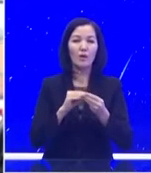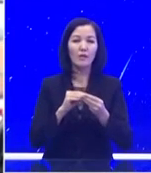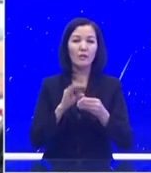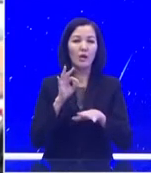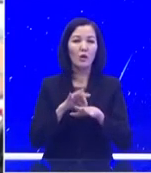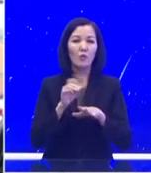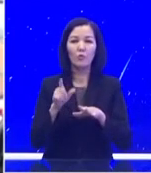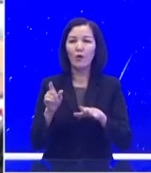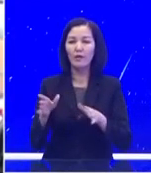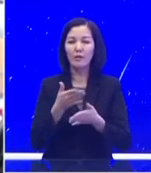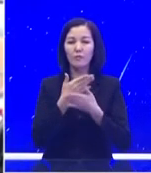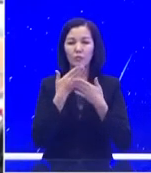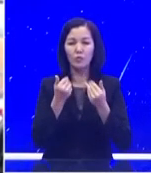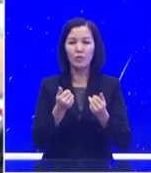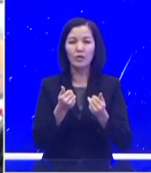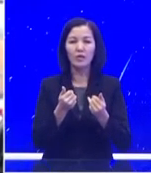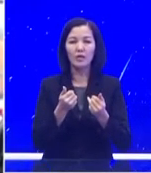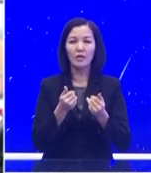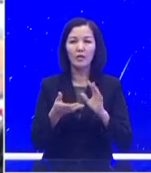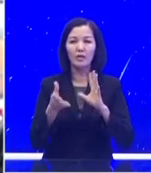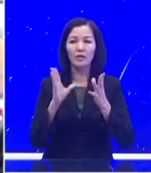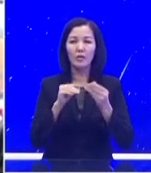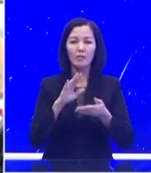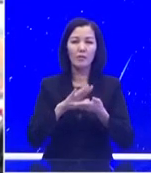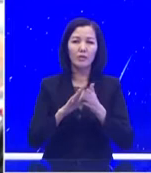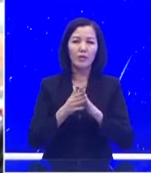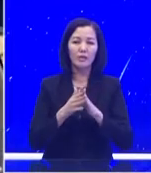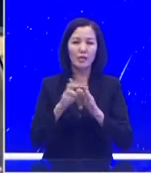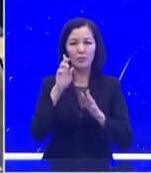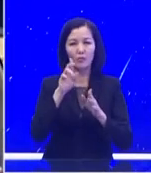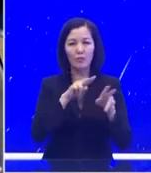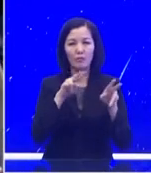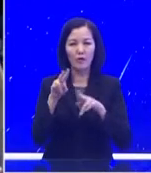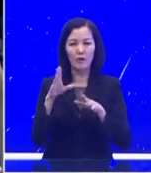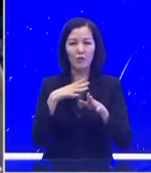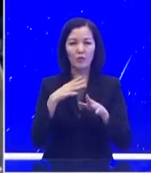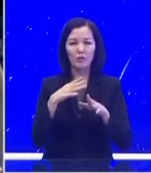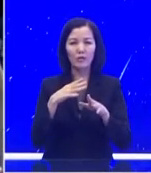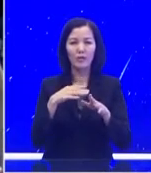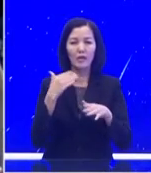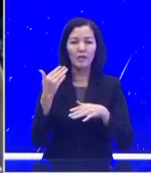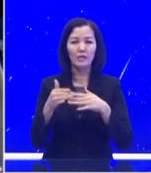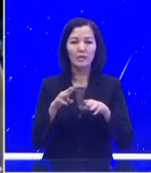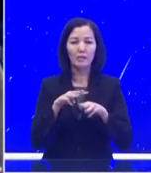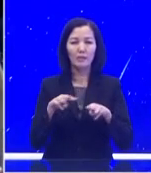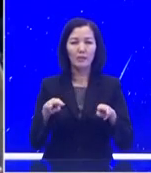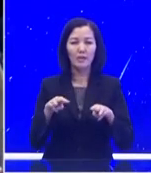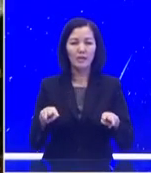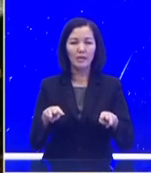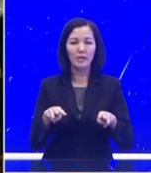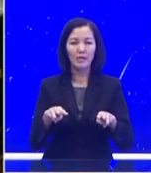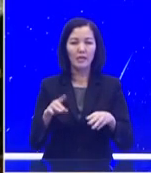шалдыққан науқастар жоқ. Жалпы жағдай үкіметтің тұрақты бақылауында. Сыртқы істер министрлігі Қытай аумағында